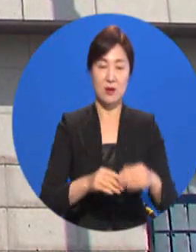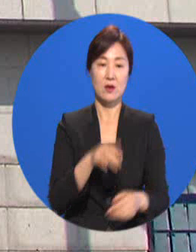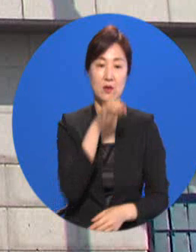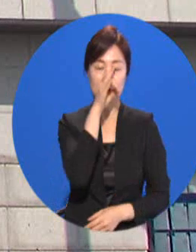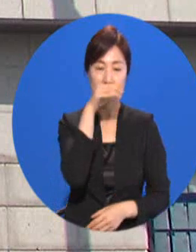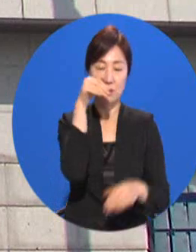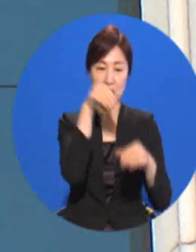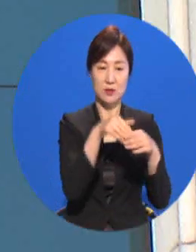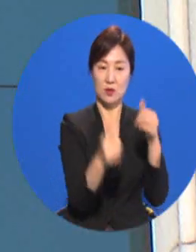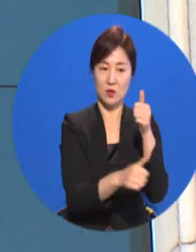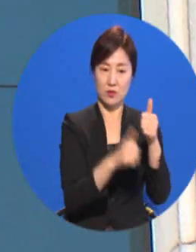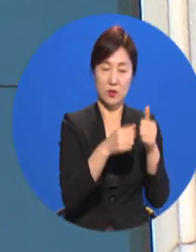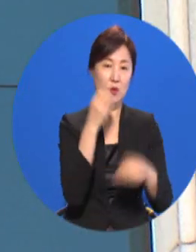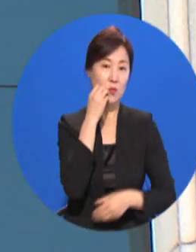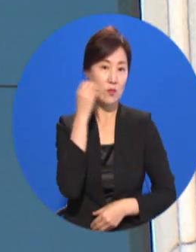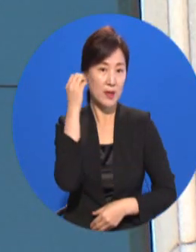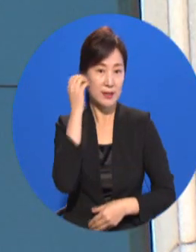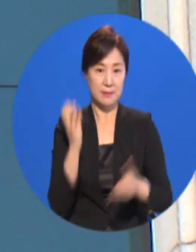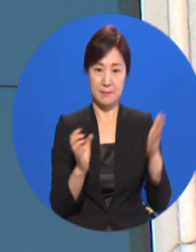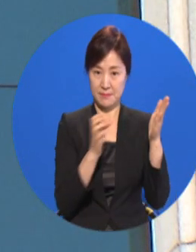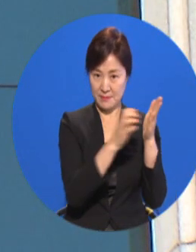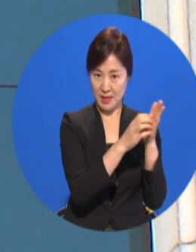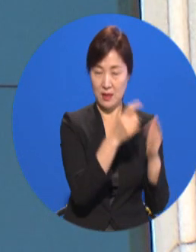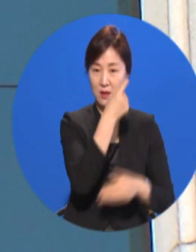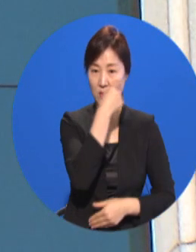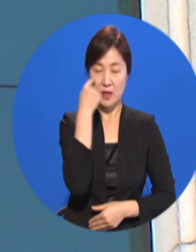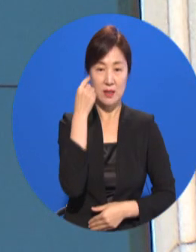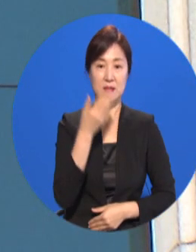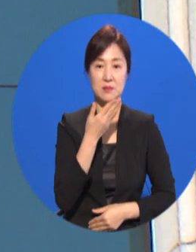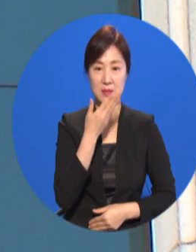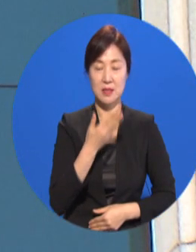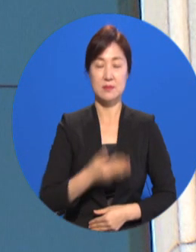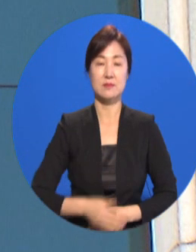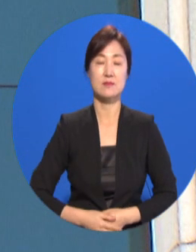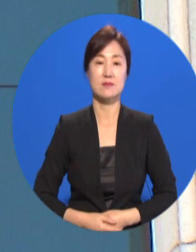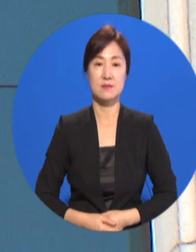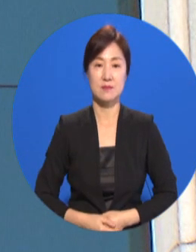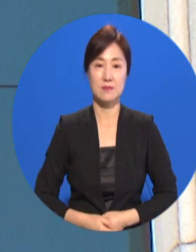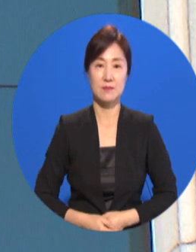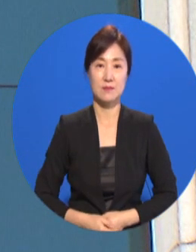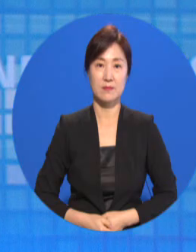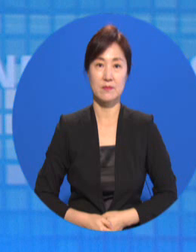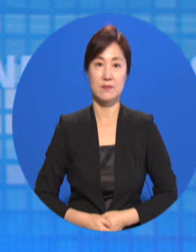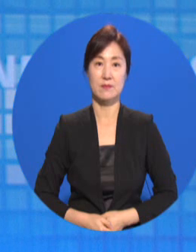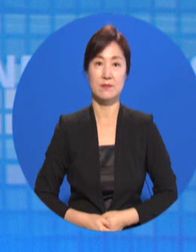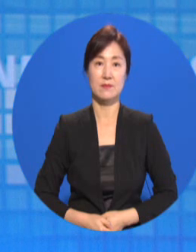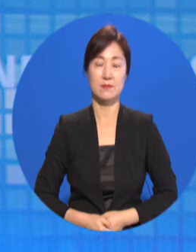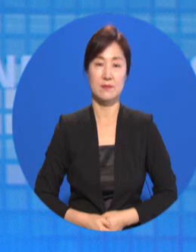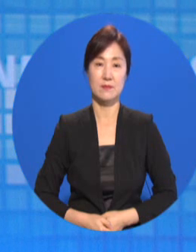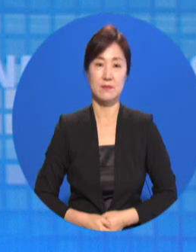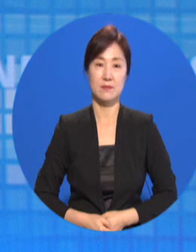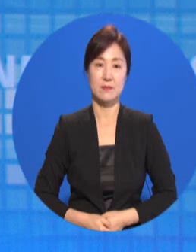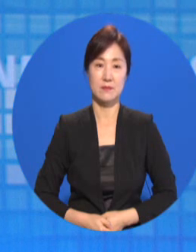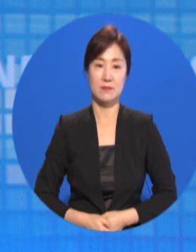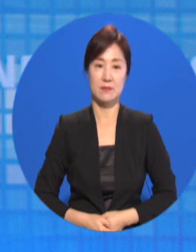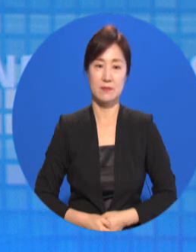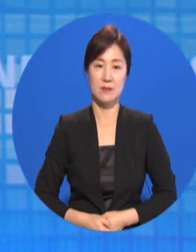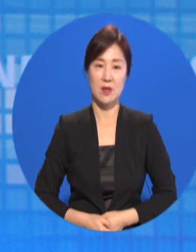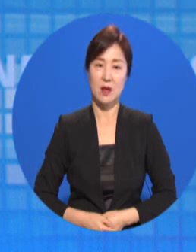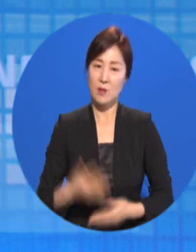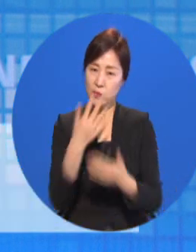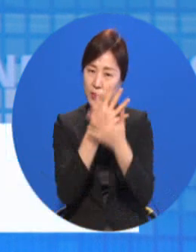여론조사 심의위원 의 홈페이지에서 확인할 수 있습니다 mbc 뉴스 품지 입니다 지지부진했던